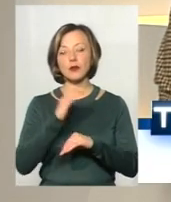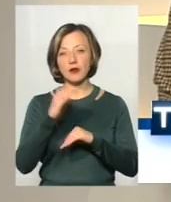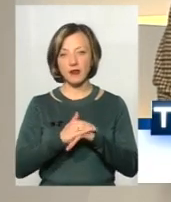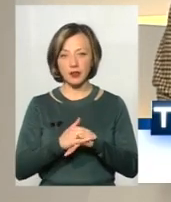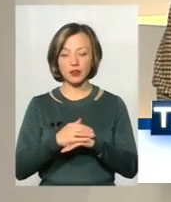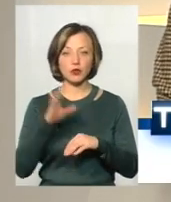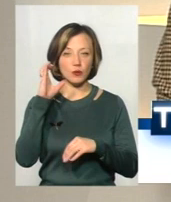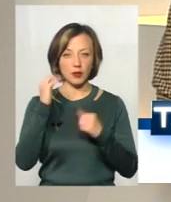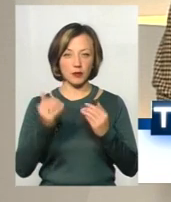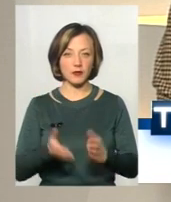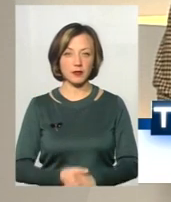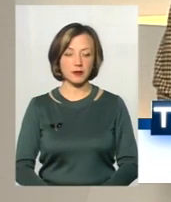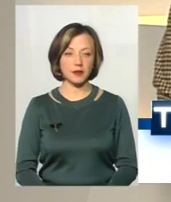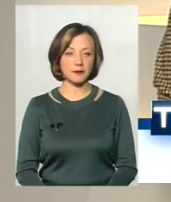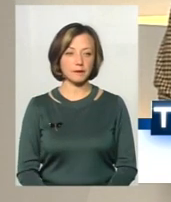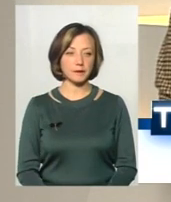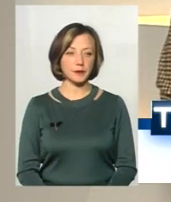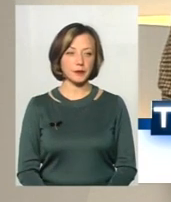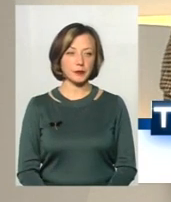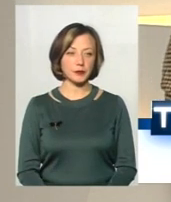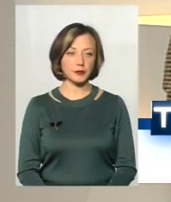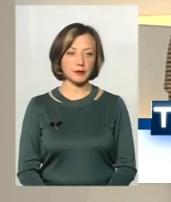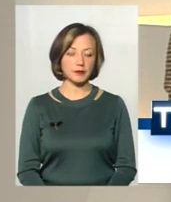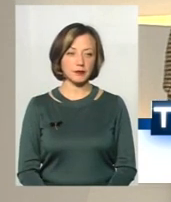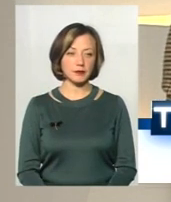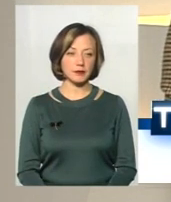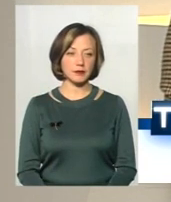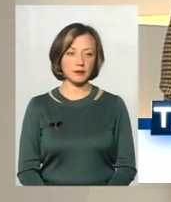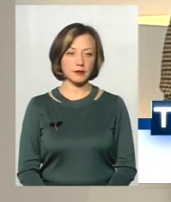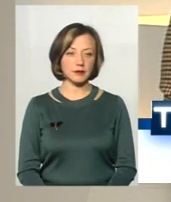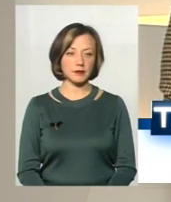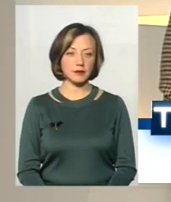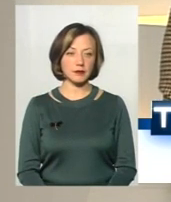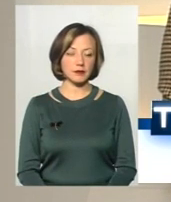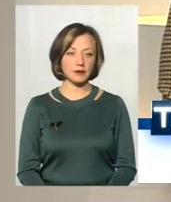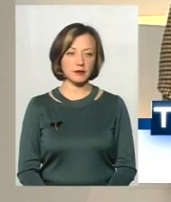ефірі. Алло, говоріть, будь ласка.